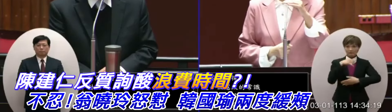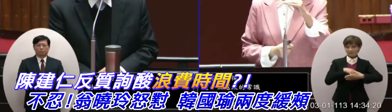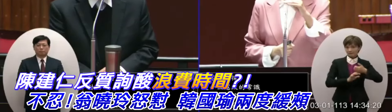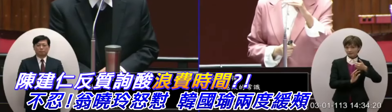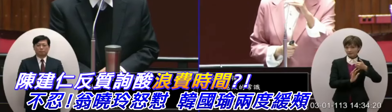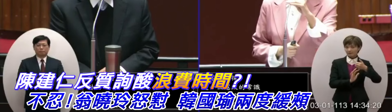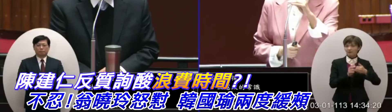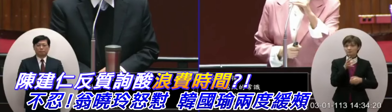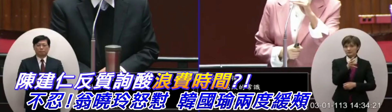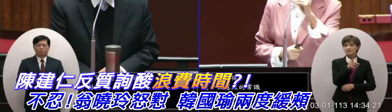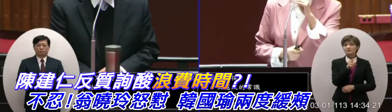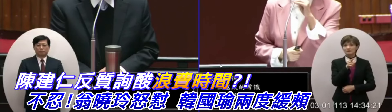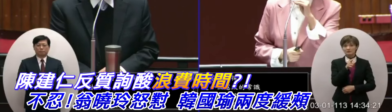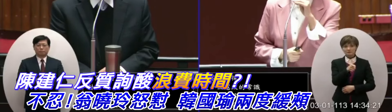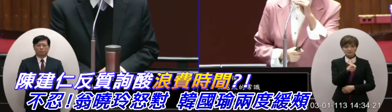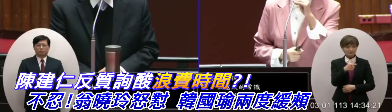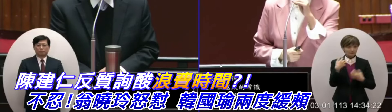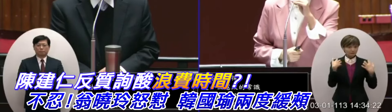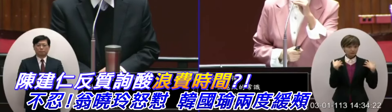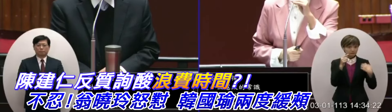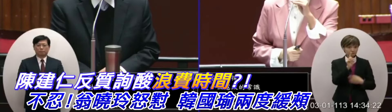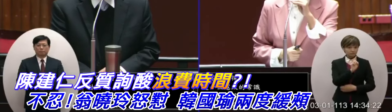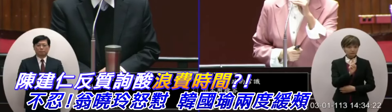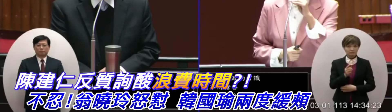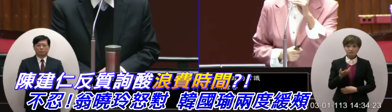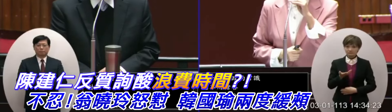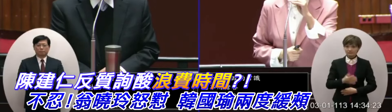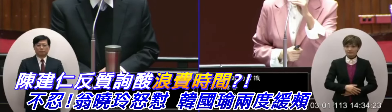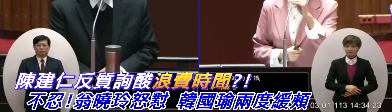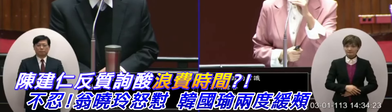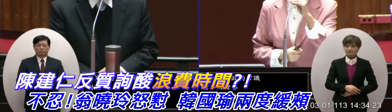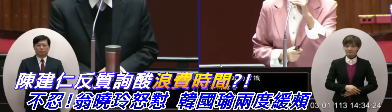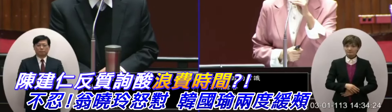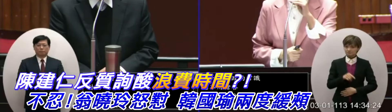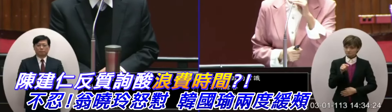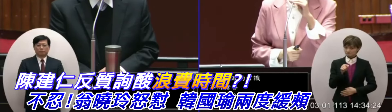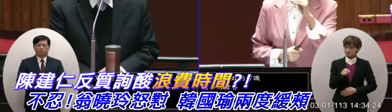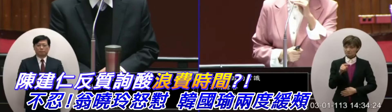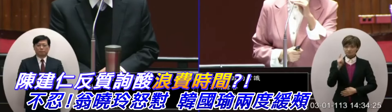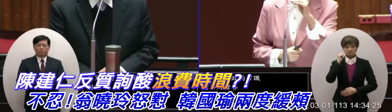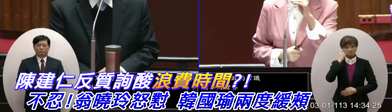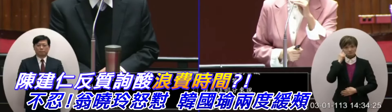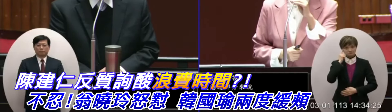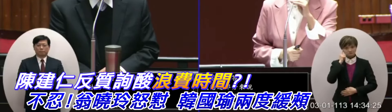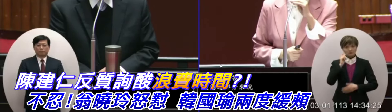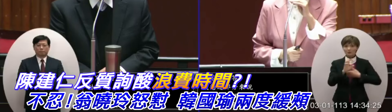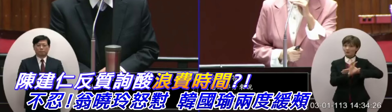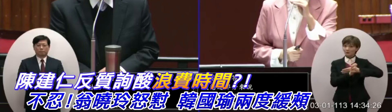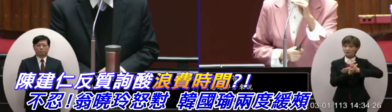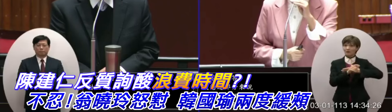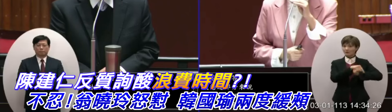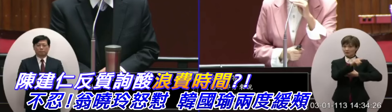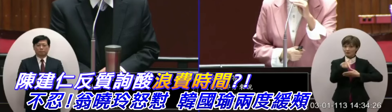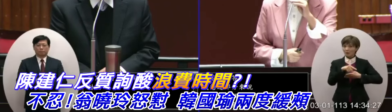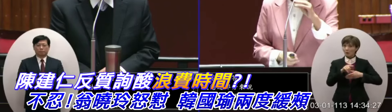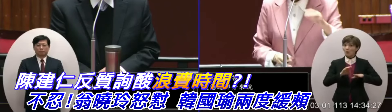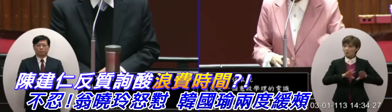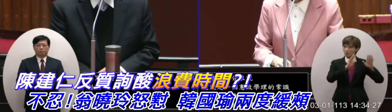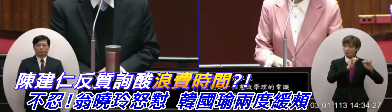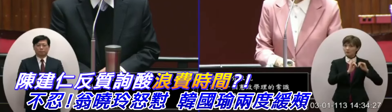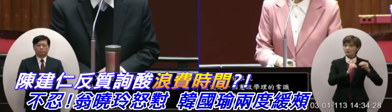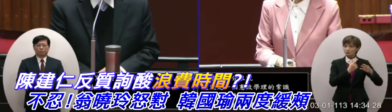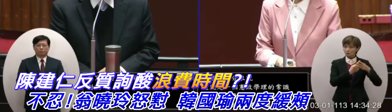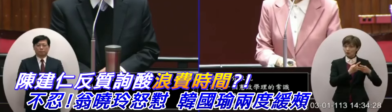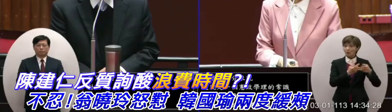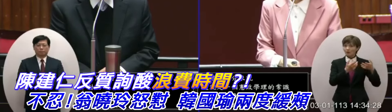阁到底该做些什么？我想这是非常清楚的，在西方先进的民主国家里面，